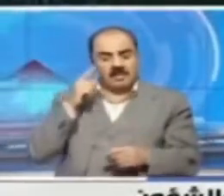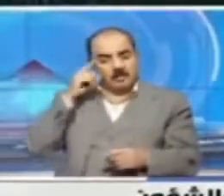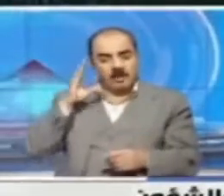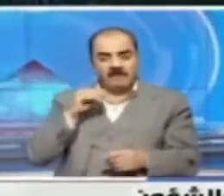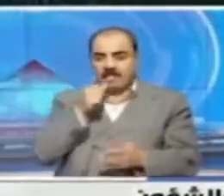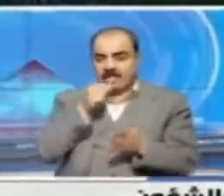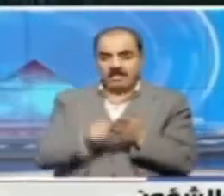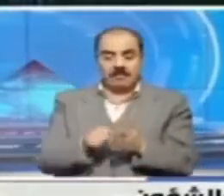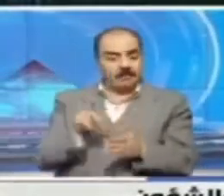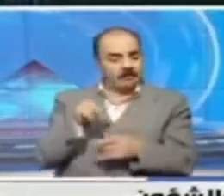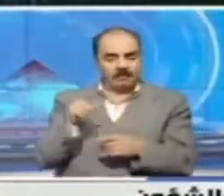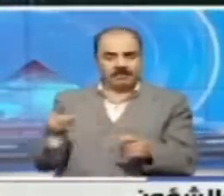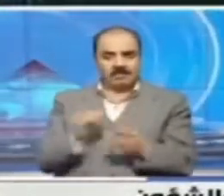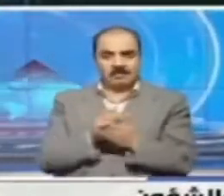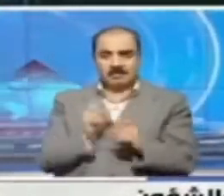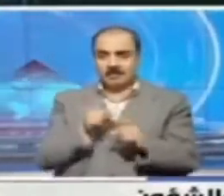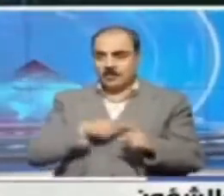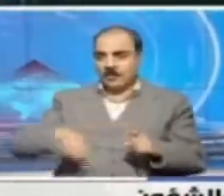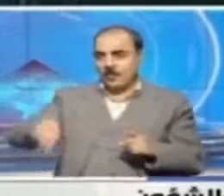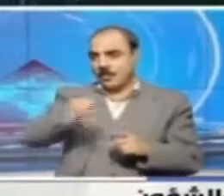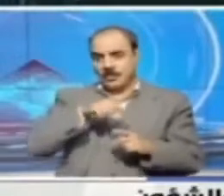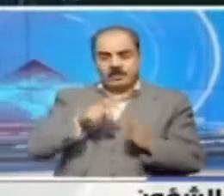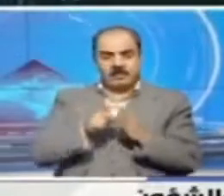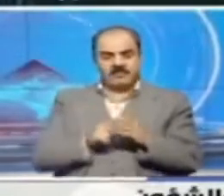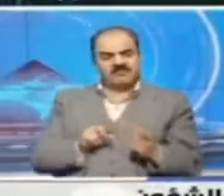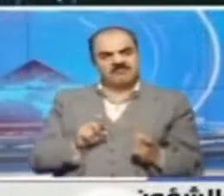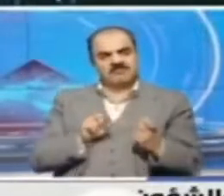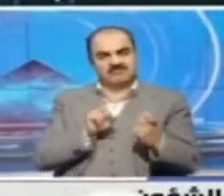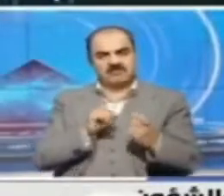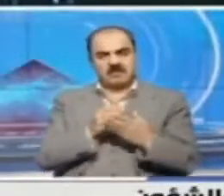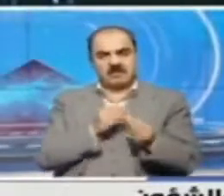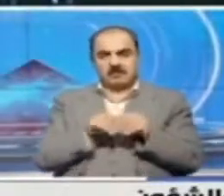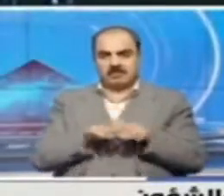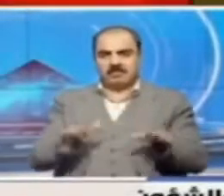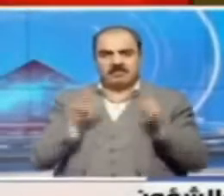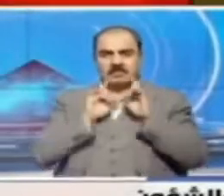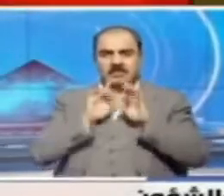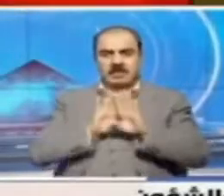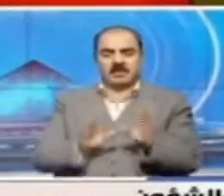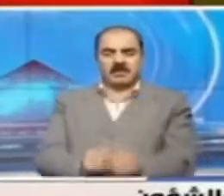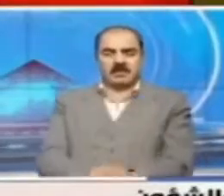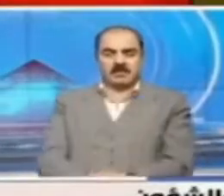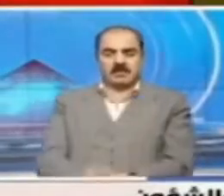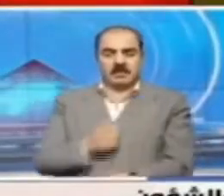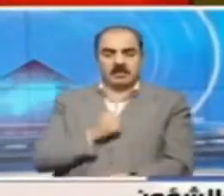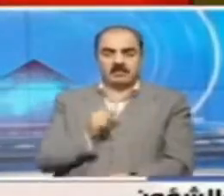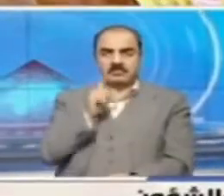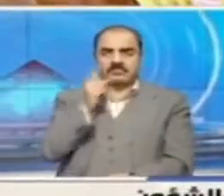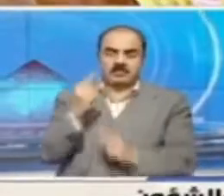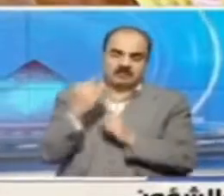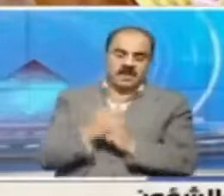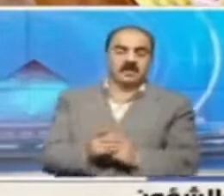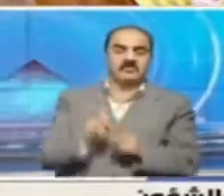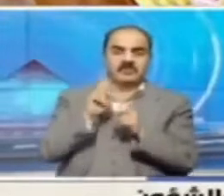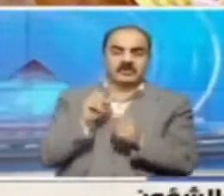مؤتمر الشؤون الإسلامية يتحمل الوقوف حائلا أمام انتشارها. وإننا بعون الله